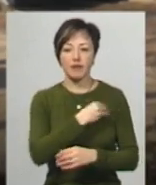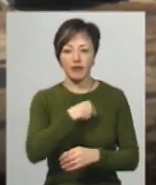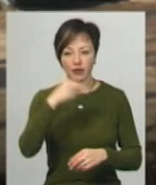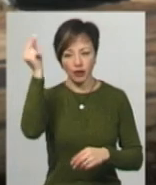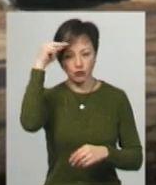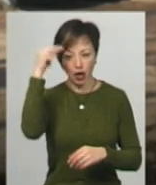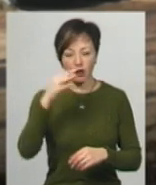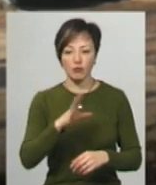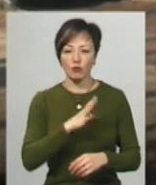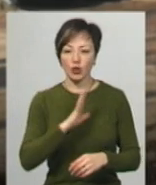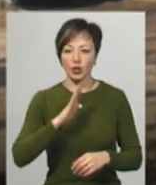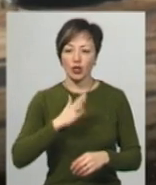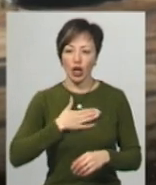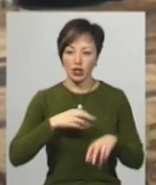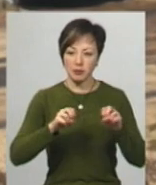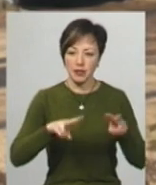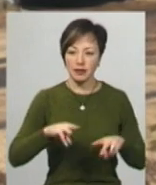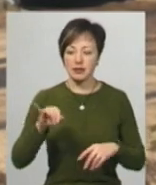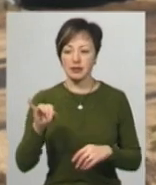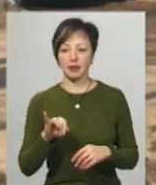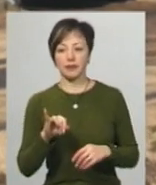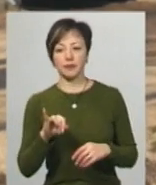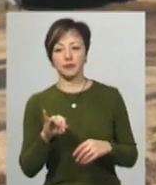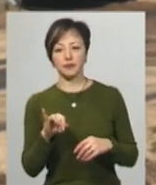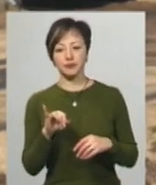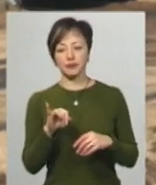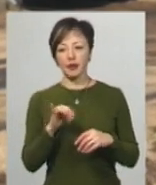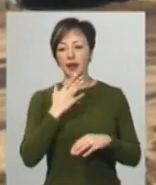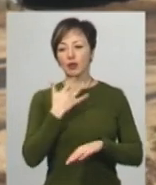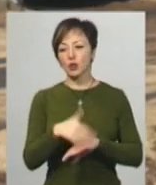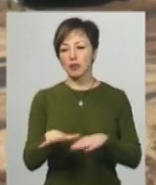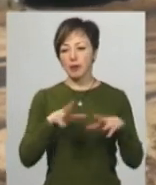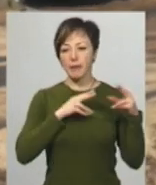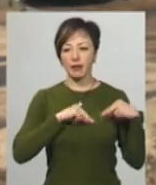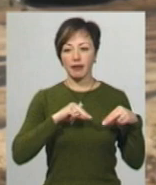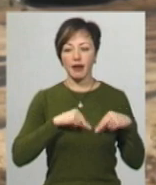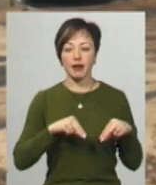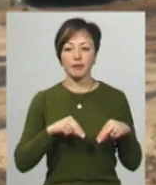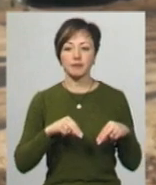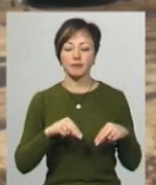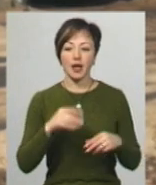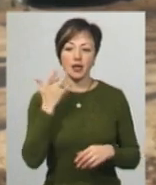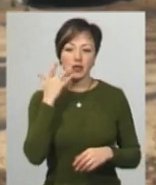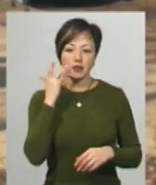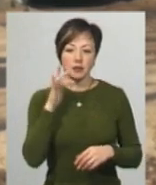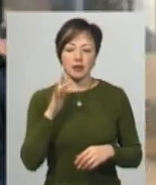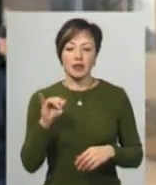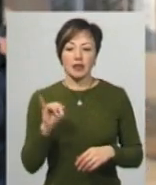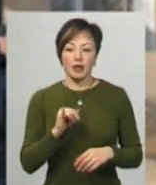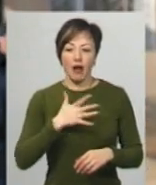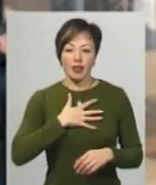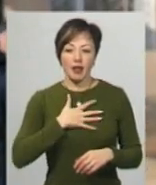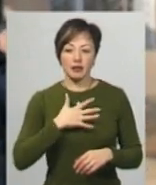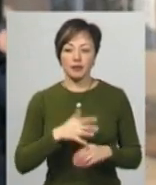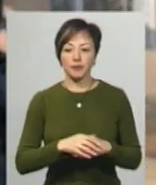навчання, де були наші спеціалісти та також іноземні партнери з Сполучених Штатів Америки та Канади.